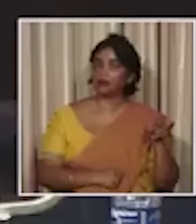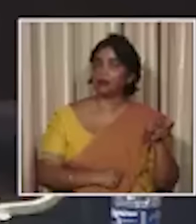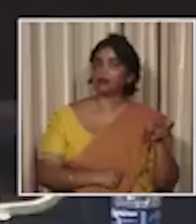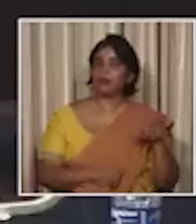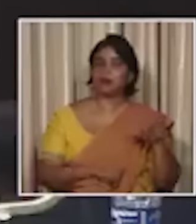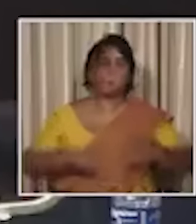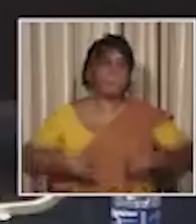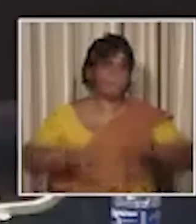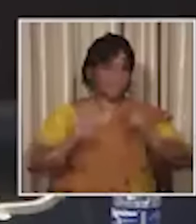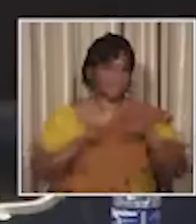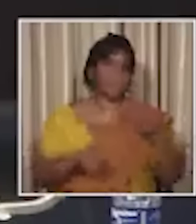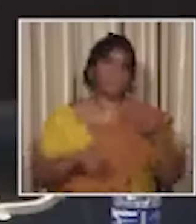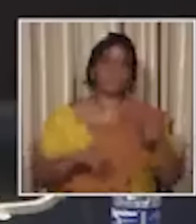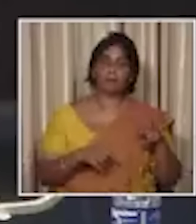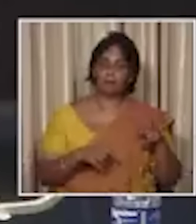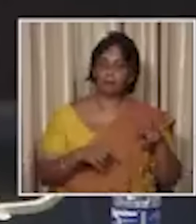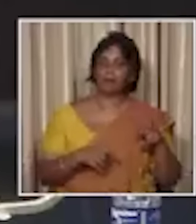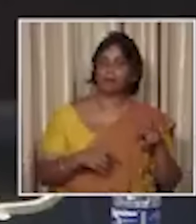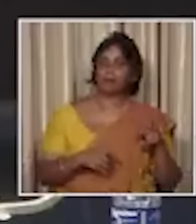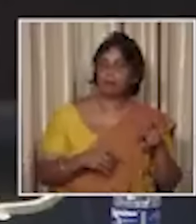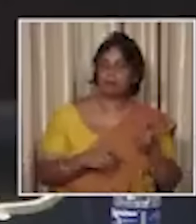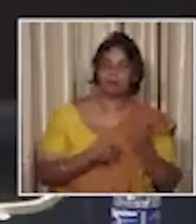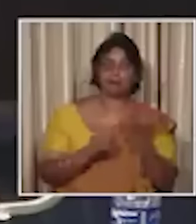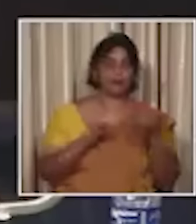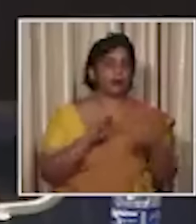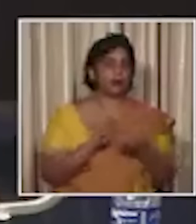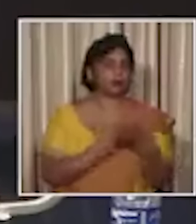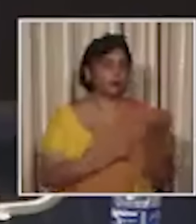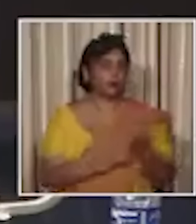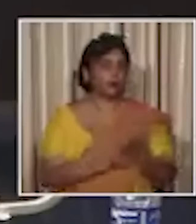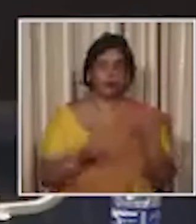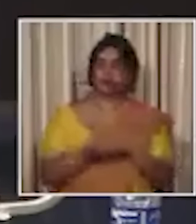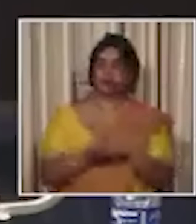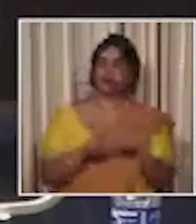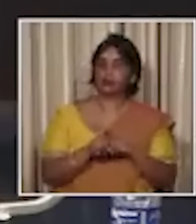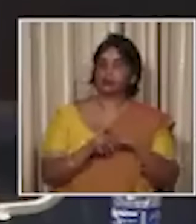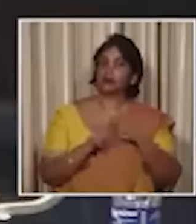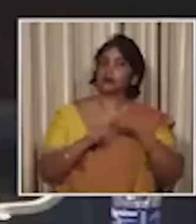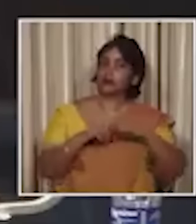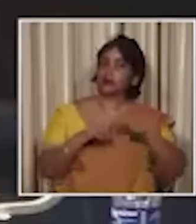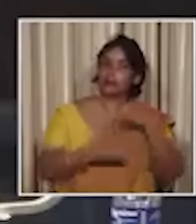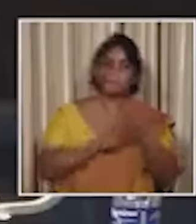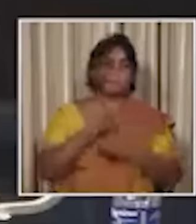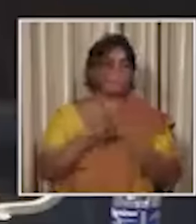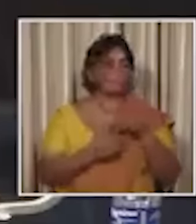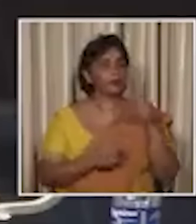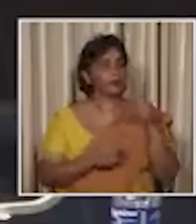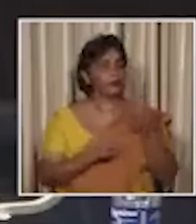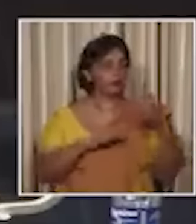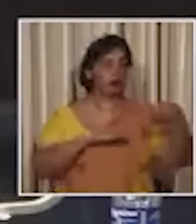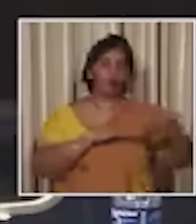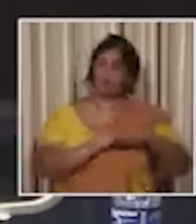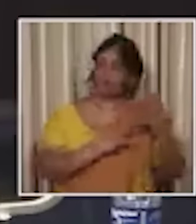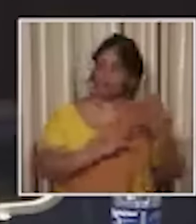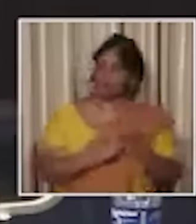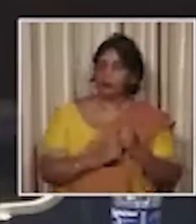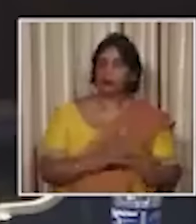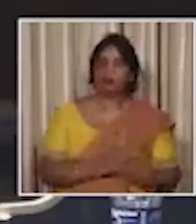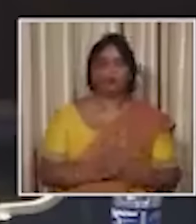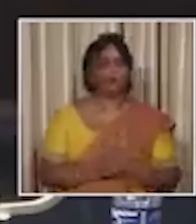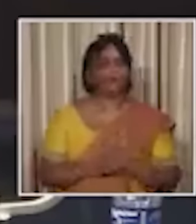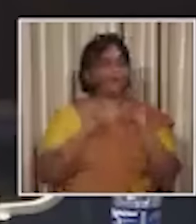லஞ்சங்களை பெறுவது, அல்லது தொழில்துறைகளை செய்கின்றவர்களிடமிருந்து லஞ்சங்களை பெறுவதன் மூலம் பிழைப்பு நடத்தி கொண்டிருக்கிறார்கள். வடக்கு கிழக்கிலே ஒரு சட்டவிரோதமான ஒரு ஆட்சியை